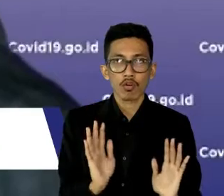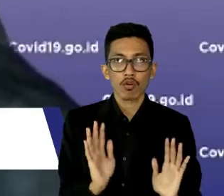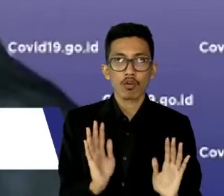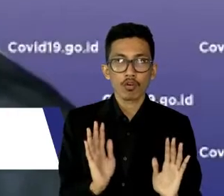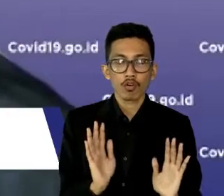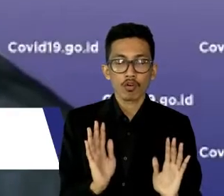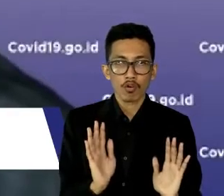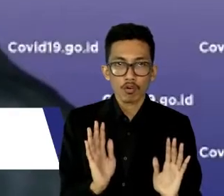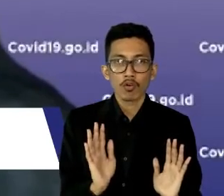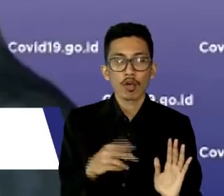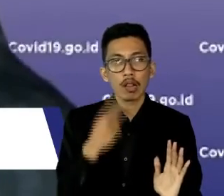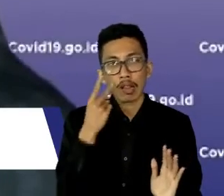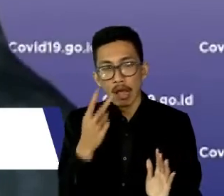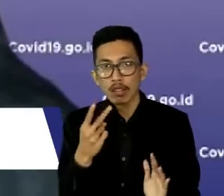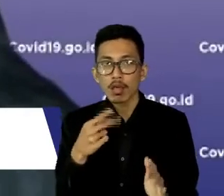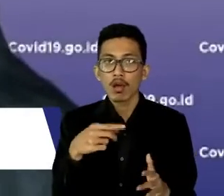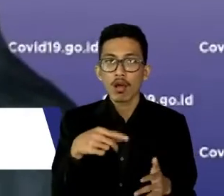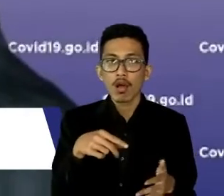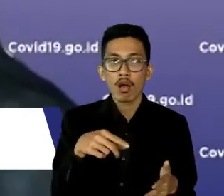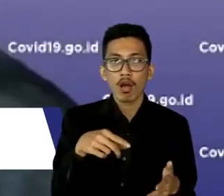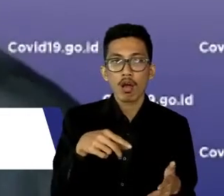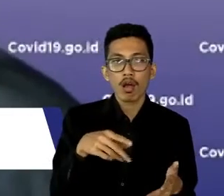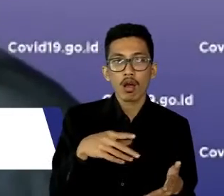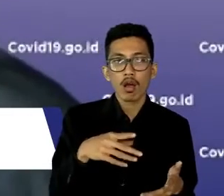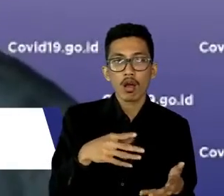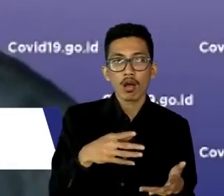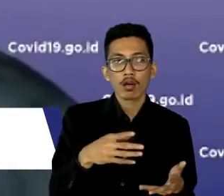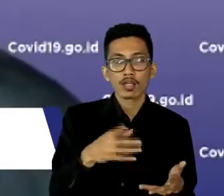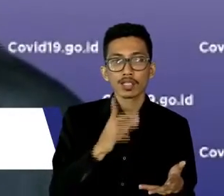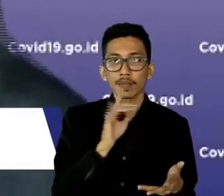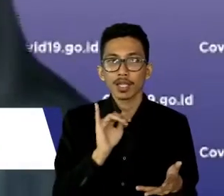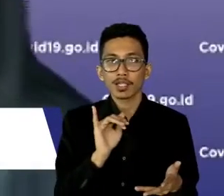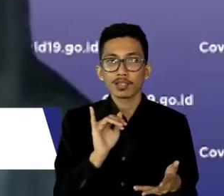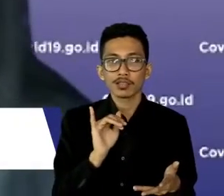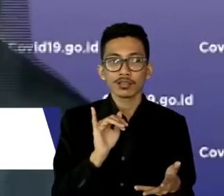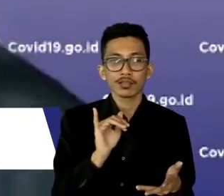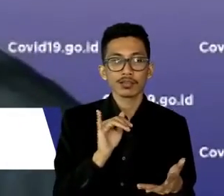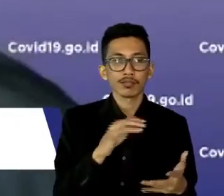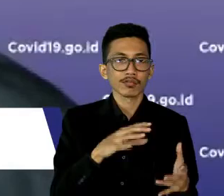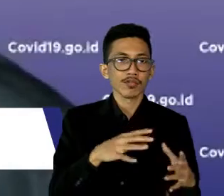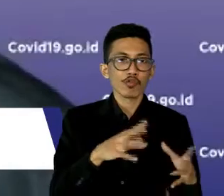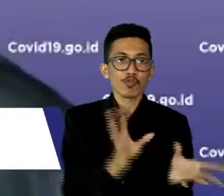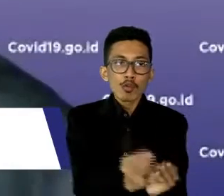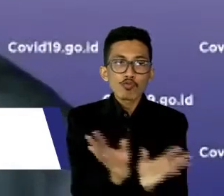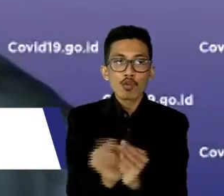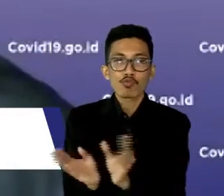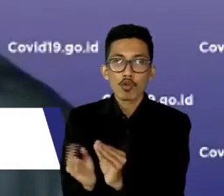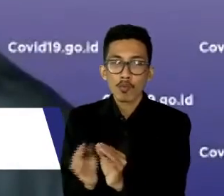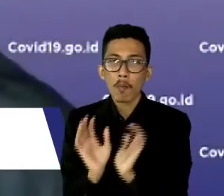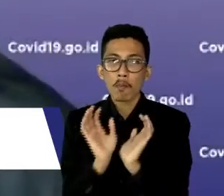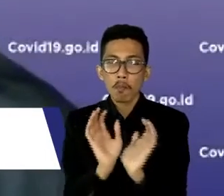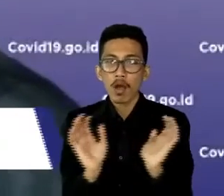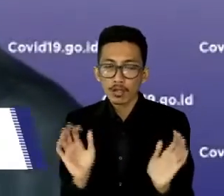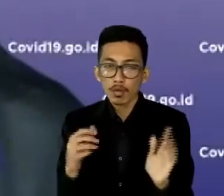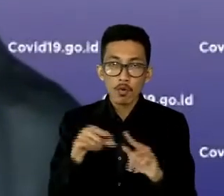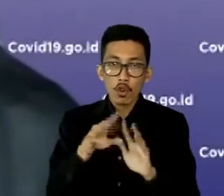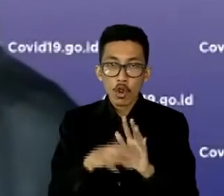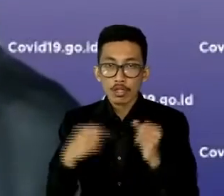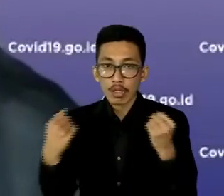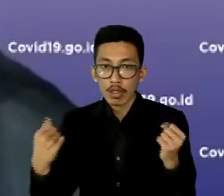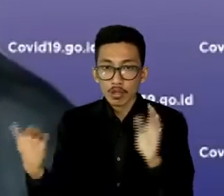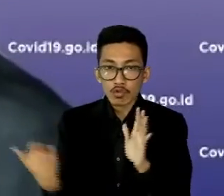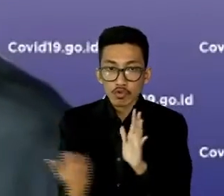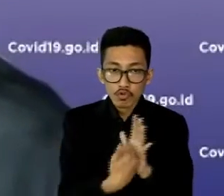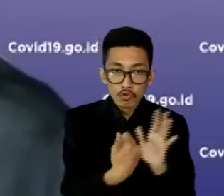kita mengurutkan dari angka kepatuhan yang paling ditemui lebih banyak gitu ya di provinsi-provinsi di Indonesia, dan